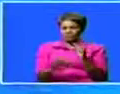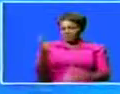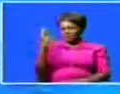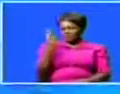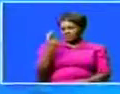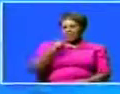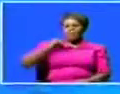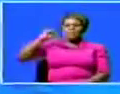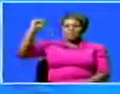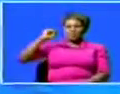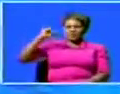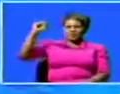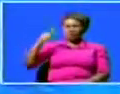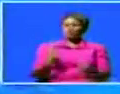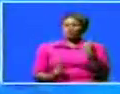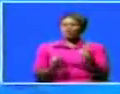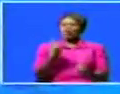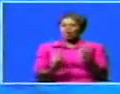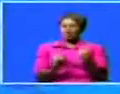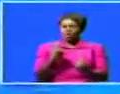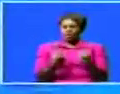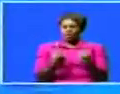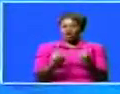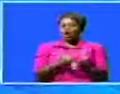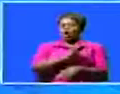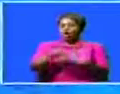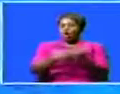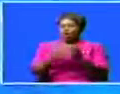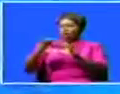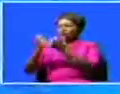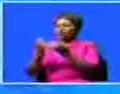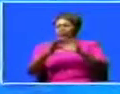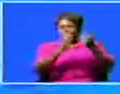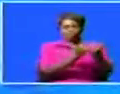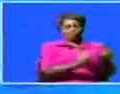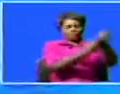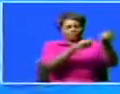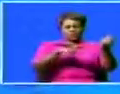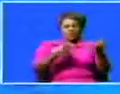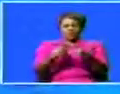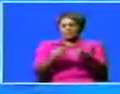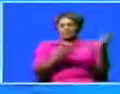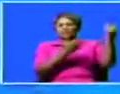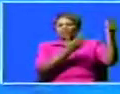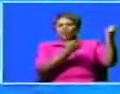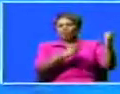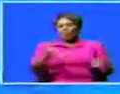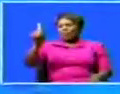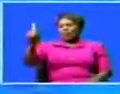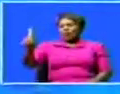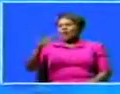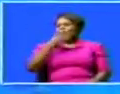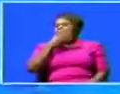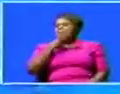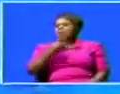Mtazamaji, siasa zimechacha na kila mwamba ngoma anaonekana kuvuta upande wake, lakini matumaini ya kijana mmoja